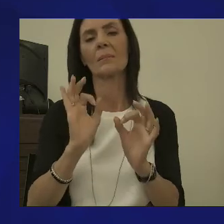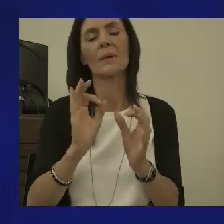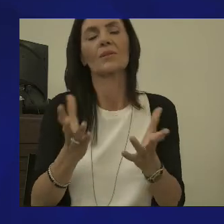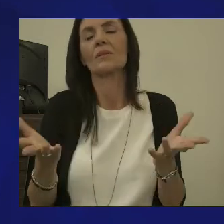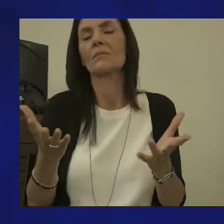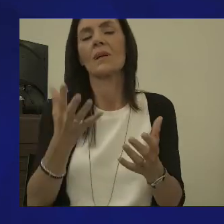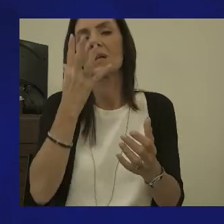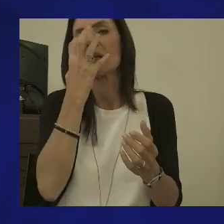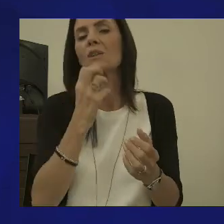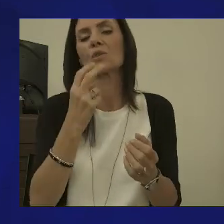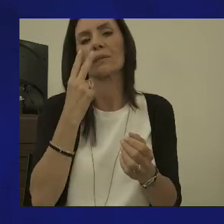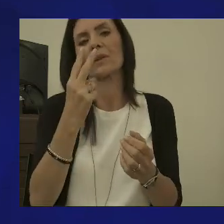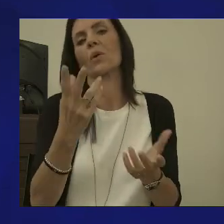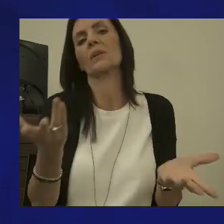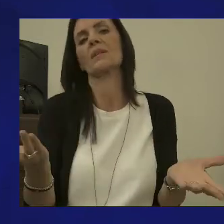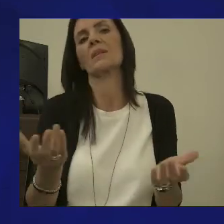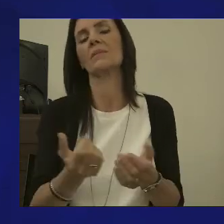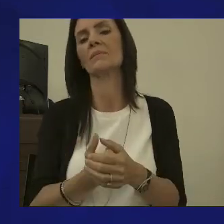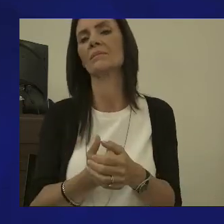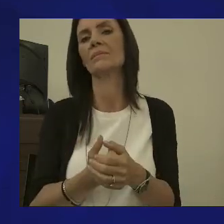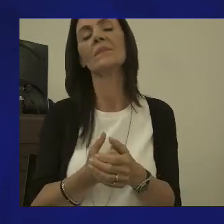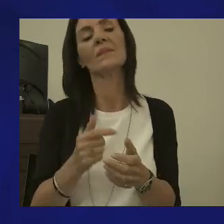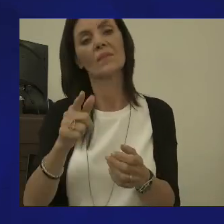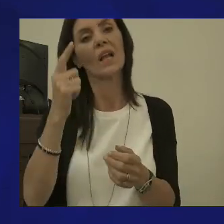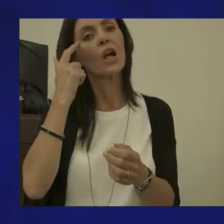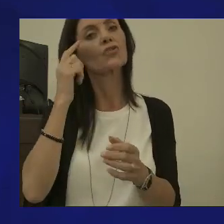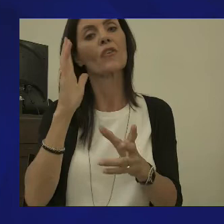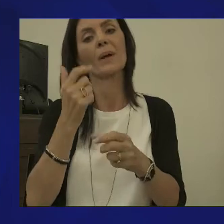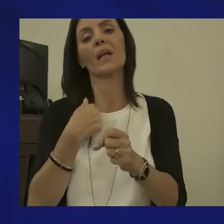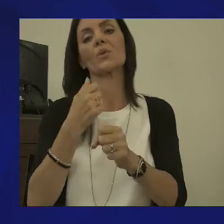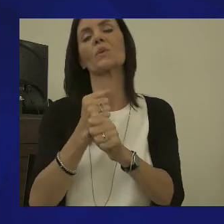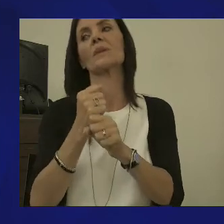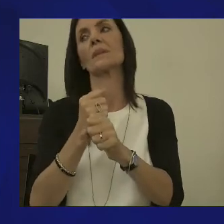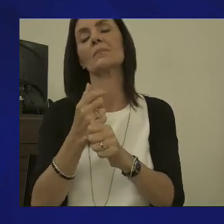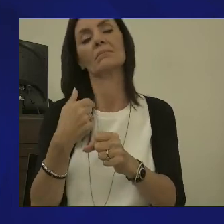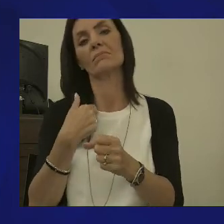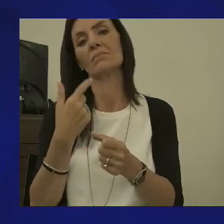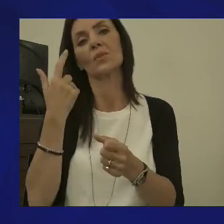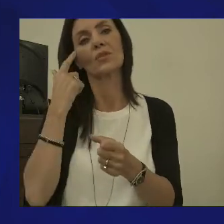הזה. אני לא מבין, אי אפשר לעצור את זה, לחשוב ולראות מה אנחנו עושים? לא יודע, נראה לי מוזר.